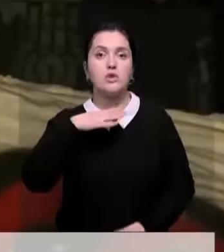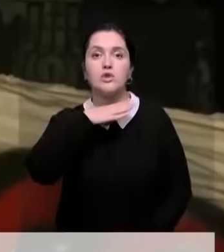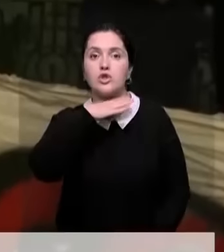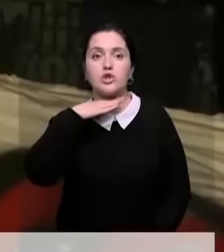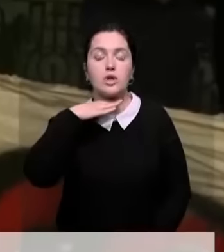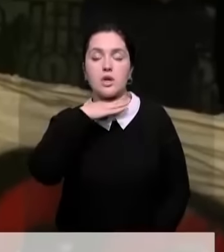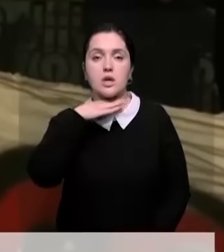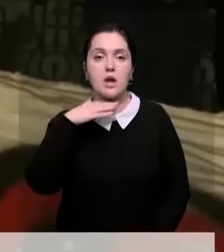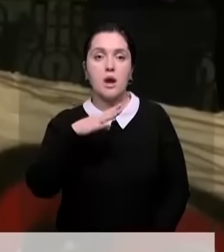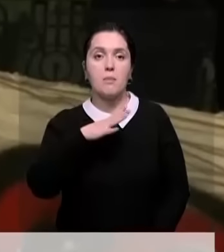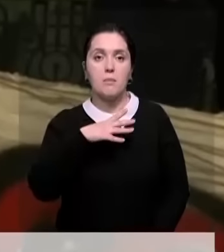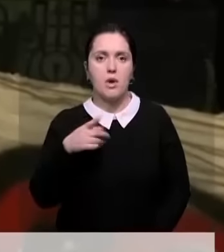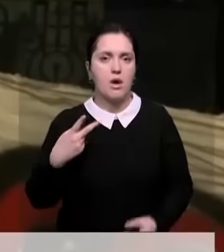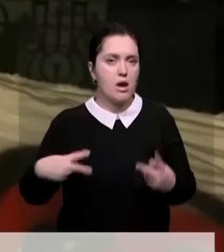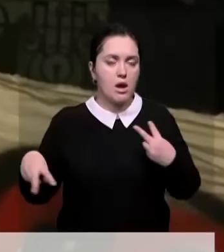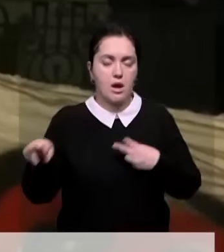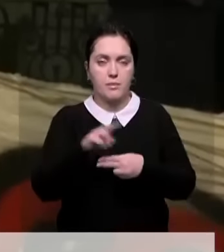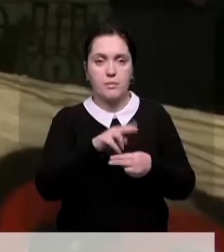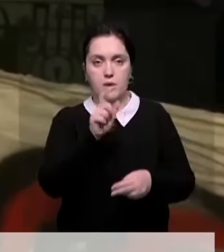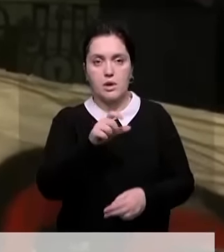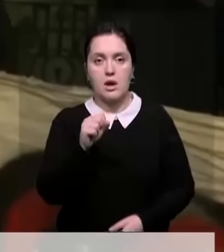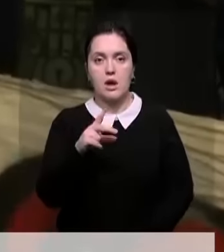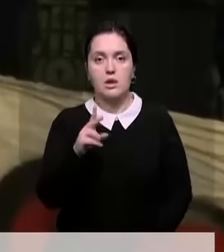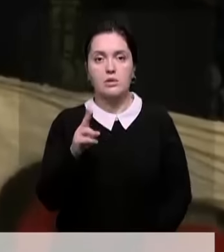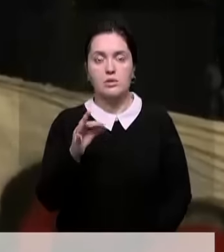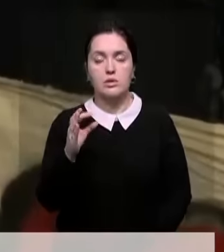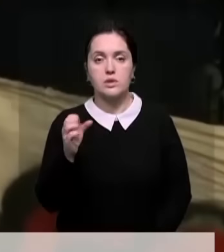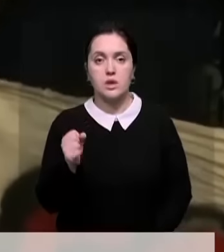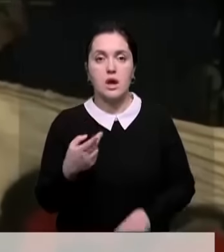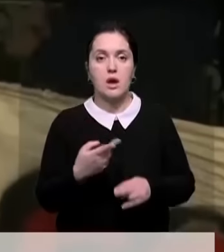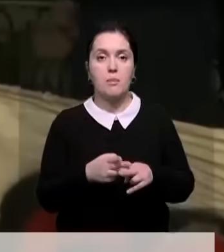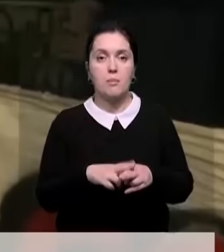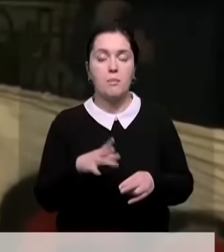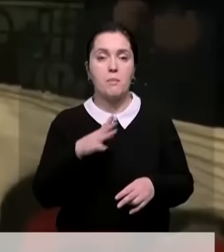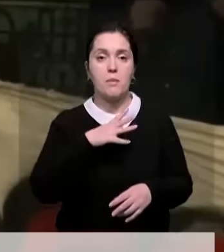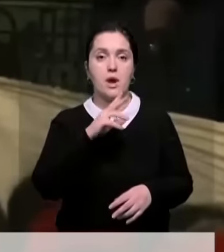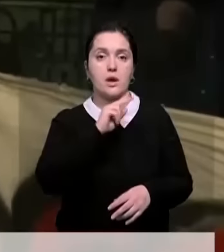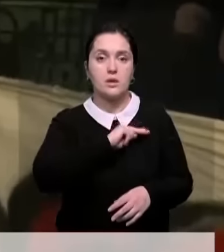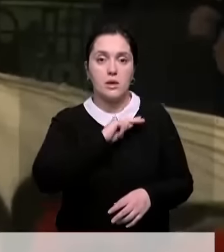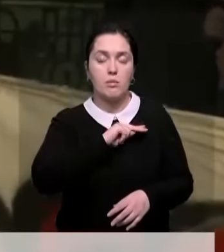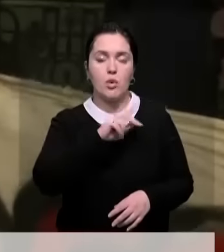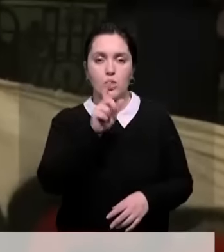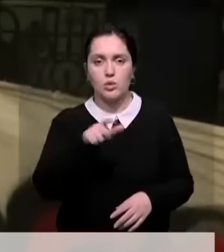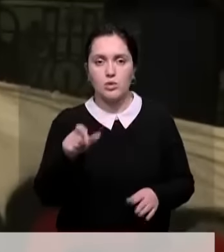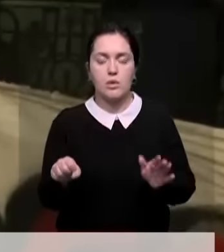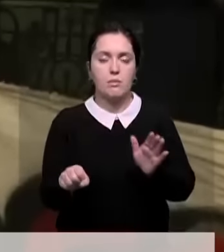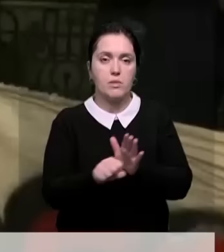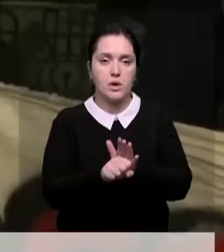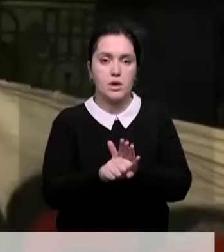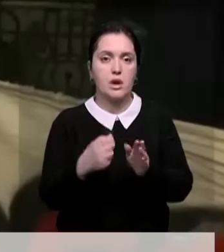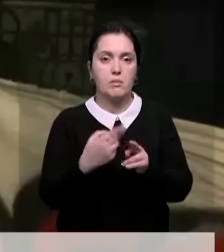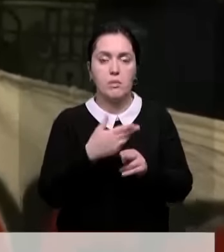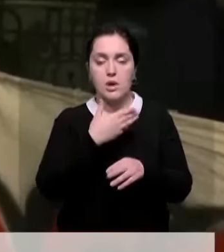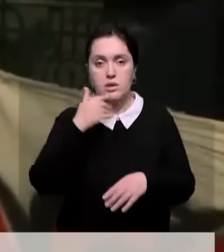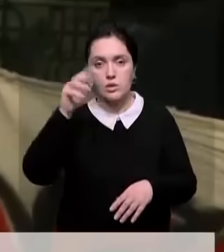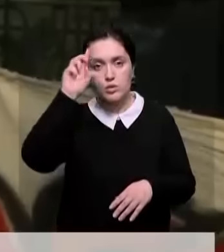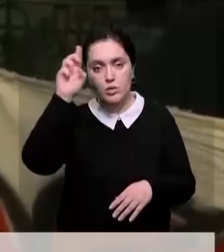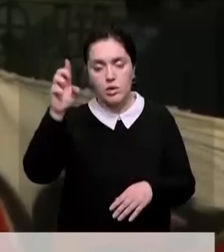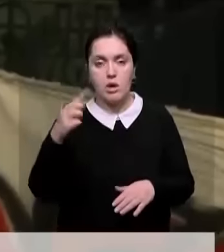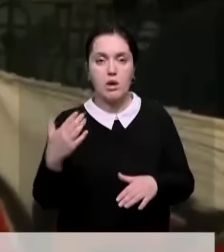многих других жителей из моего района парка Алкоса. Тревожные сигналы сработали тогда, когда уже многие погибали. Нет гуманитарной